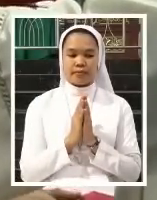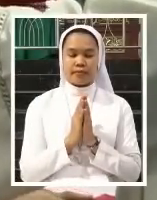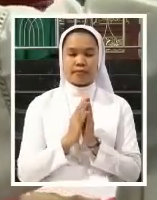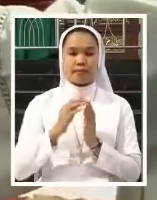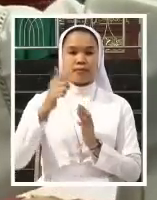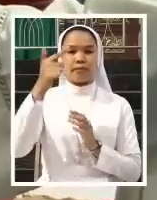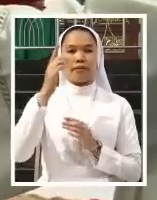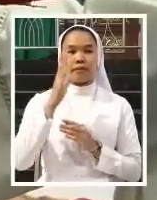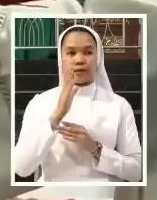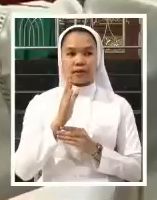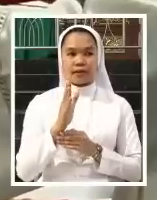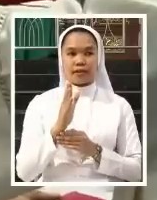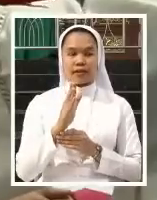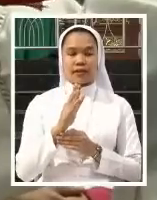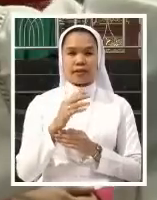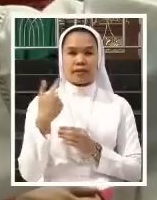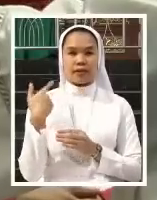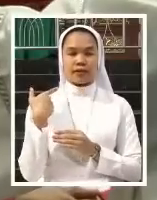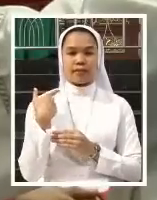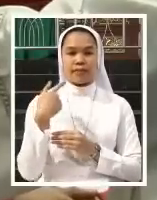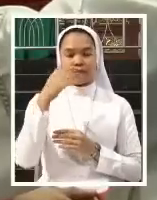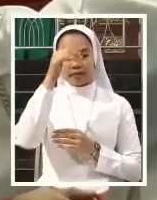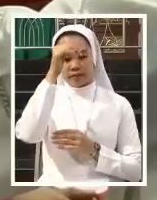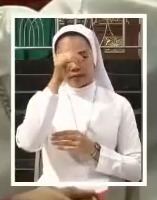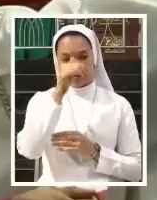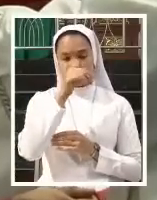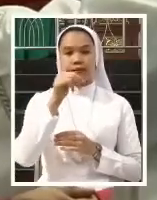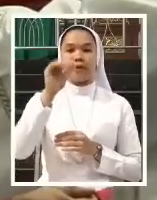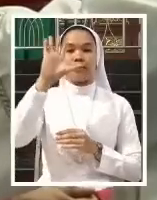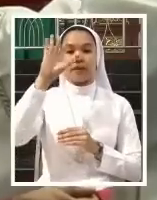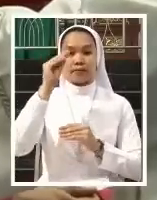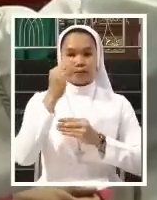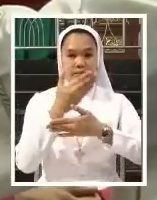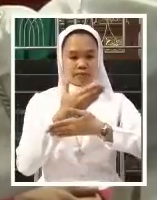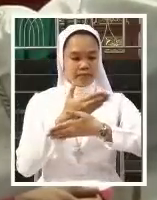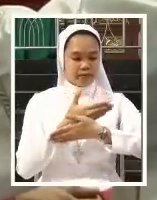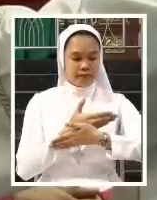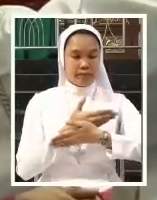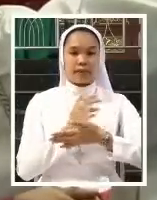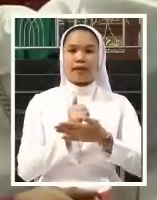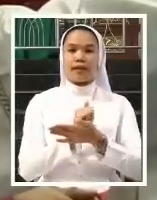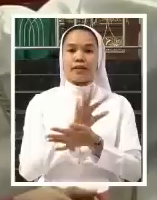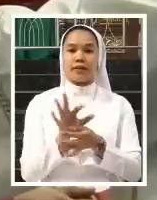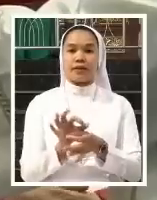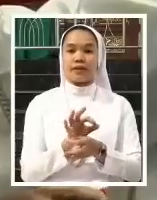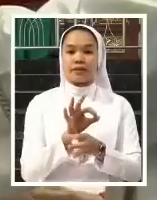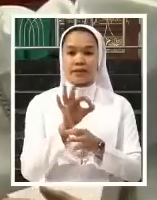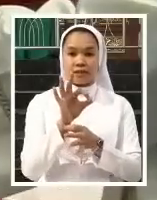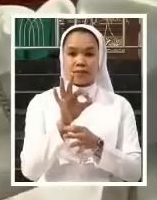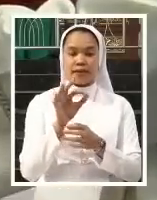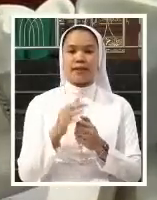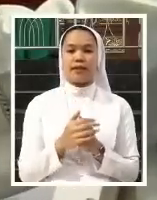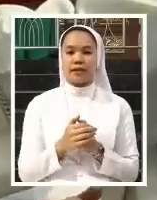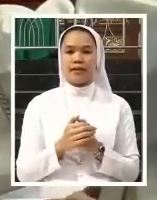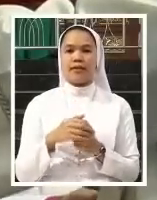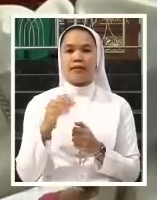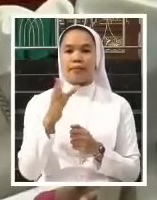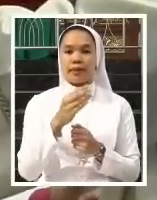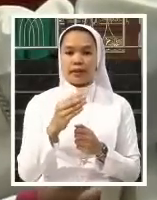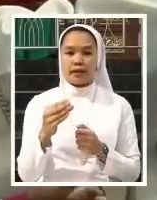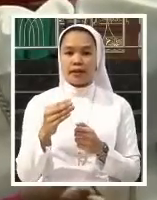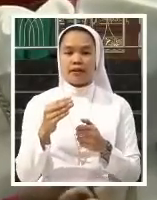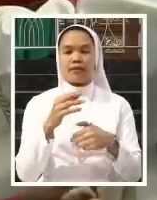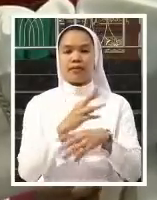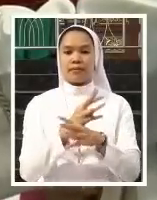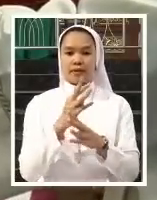O Diyos, linahidan mo ang bugtong mong aki sa Espiritu Santo, asin ginibo